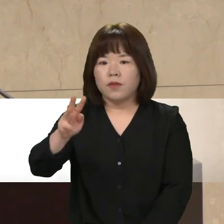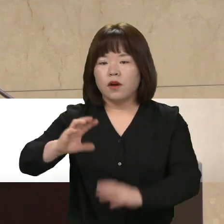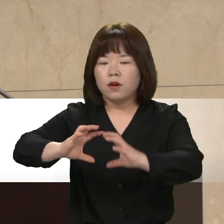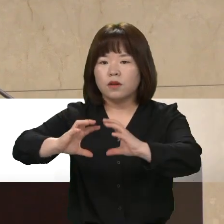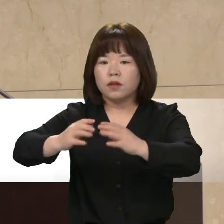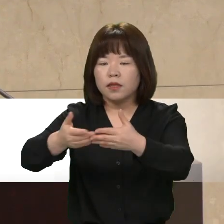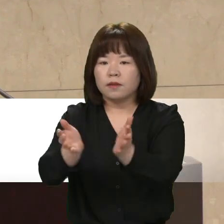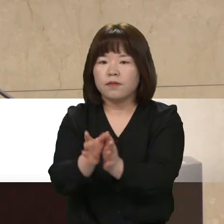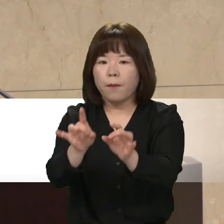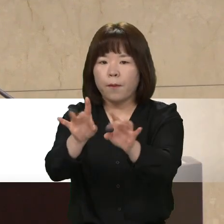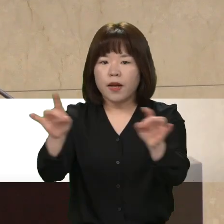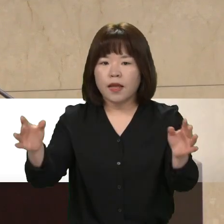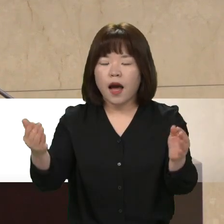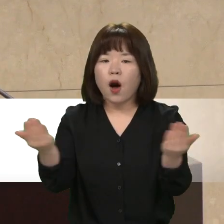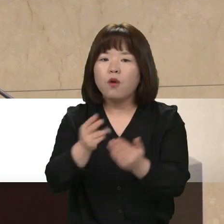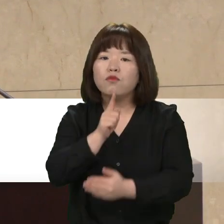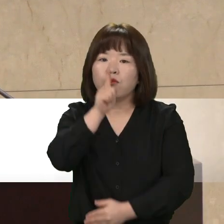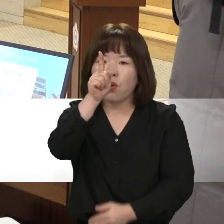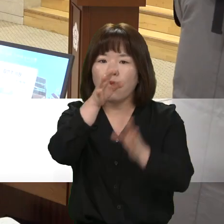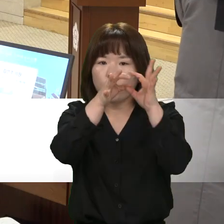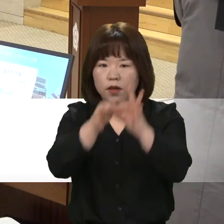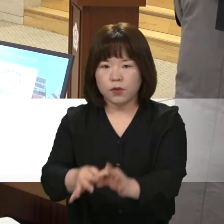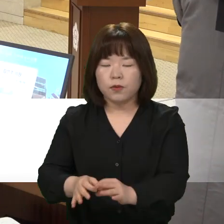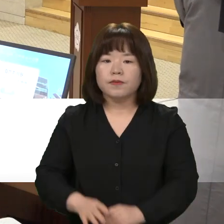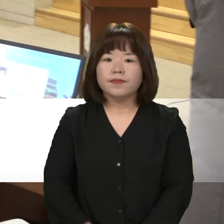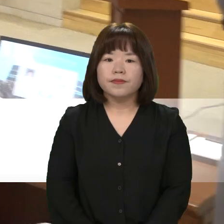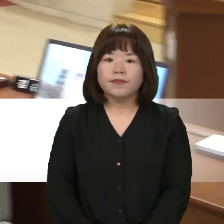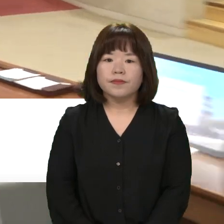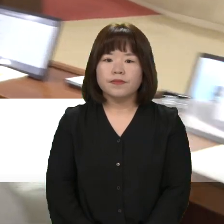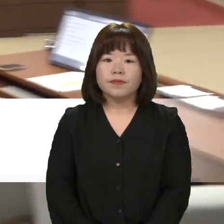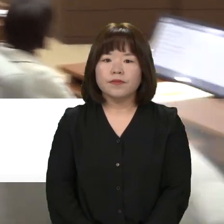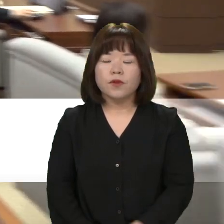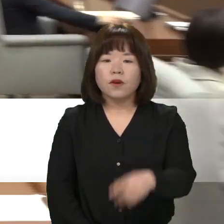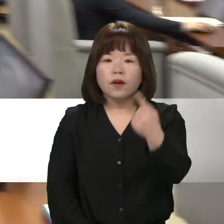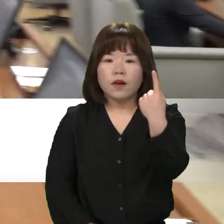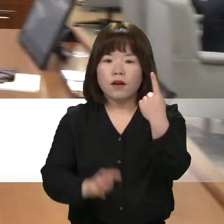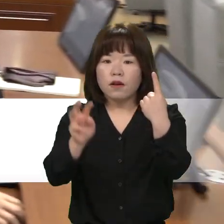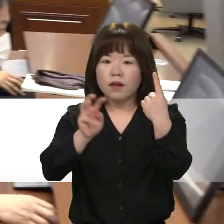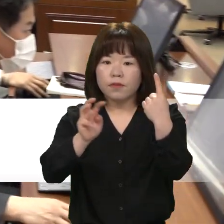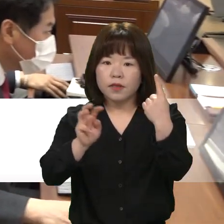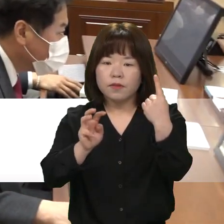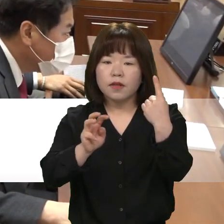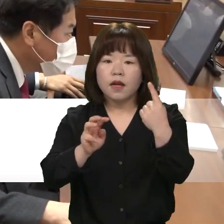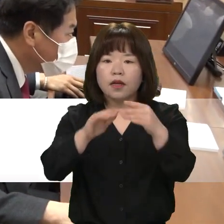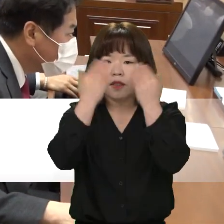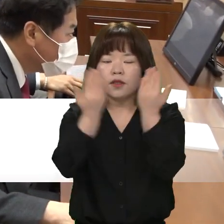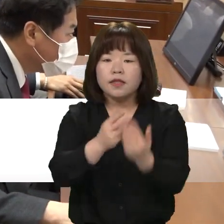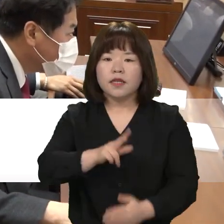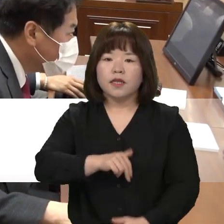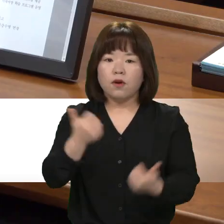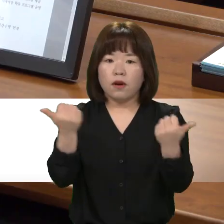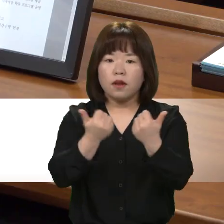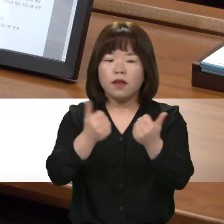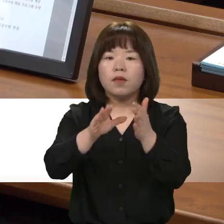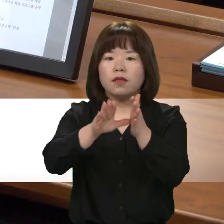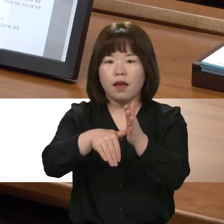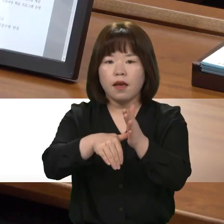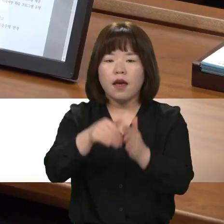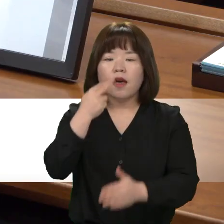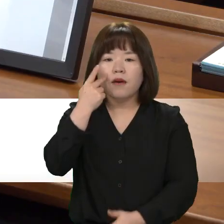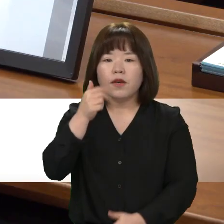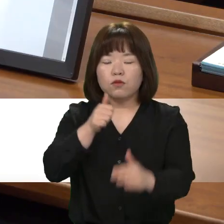2023년도 국별 주요 업무보고가 이어졌습니다 또 포항시 회는 30일 전체의원 간담회에서